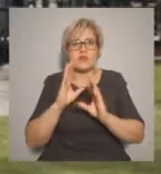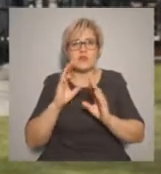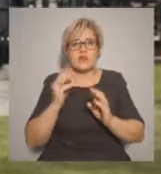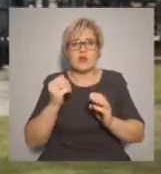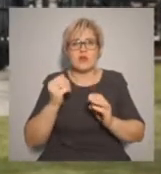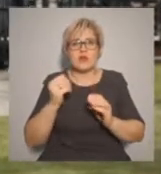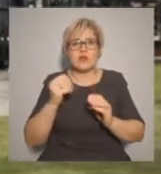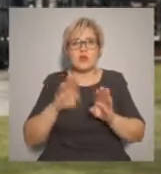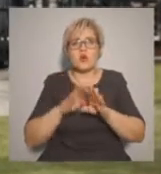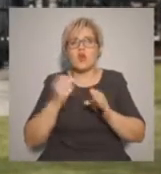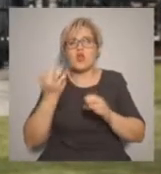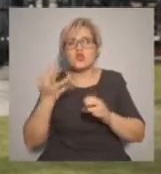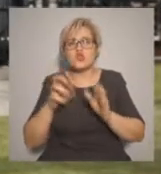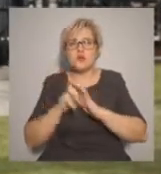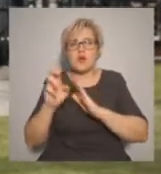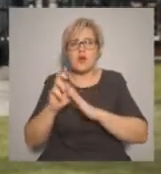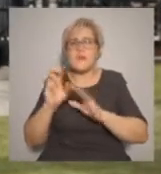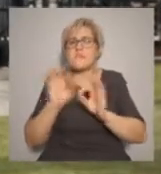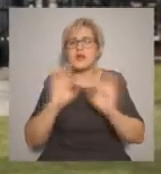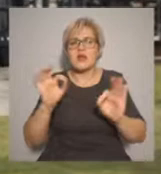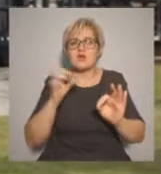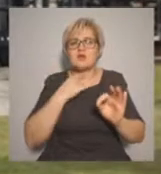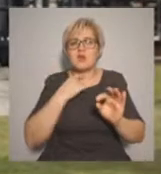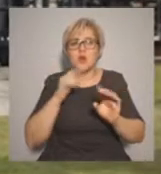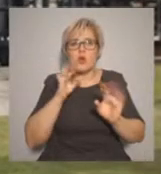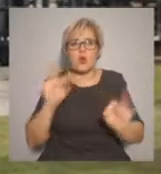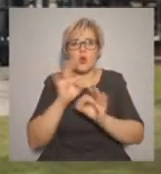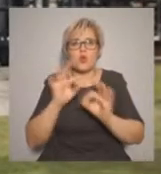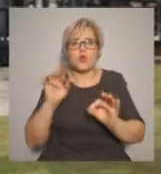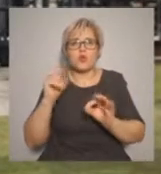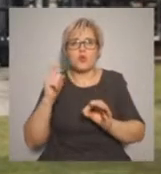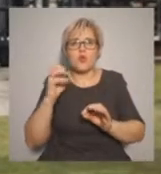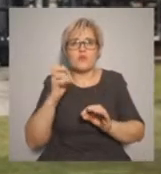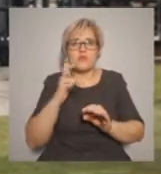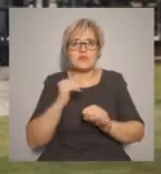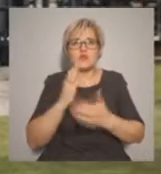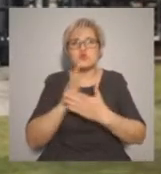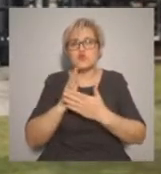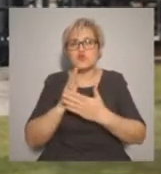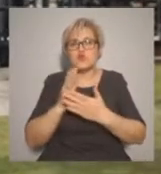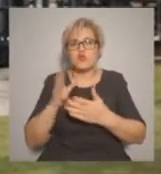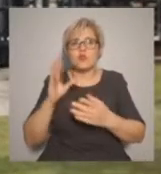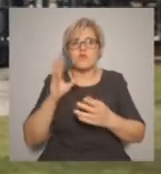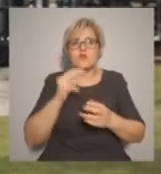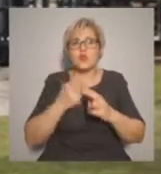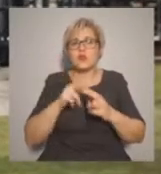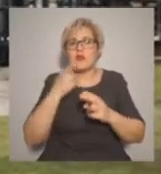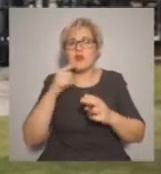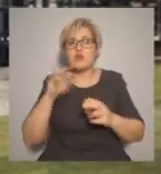сегодня такое количество духовенства, такое количество храмов, прекрасный хор духовенства